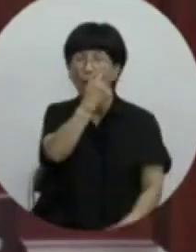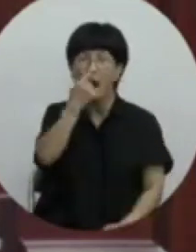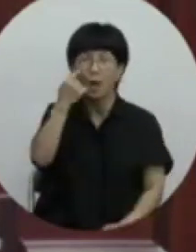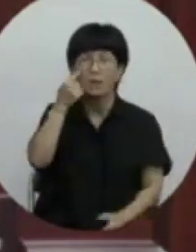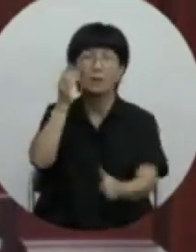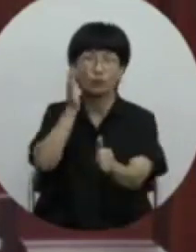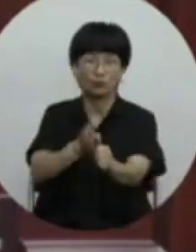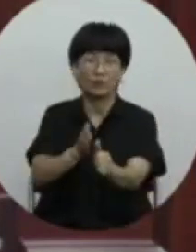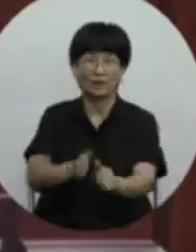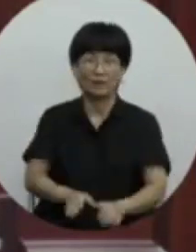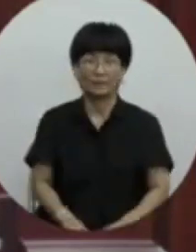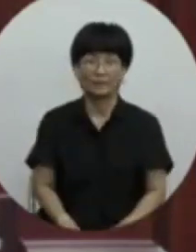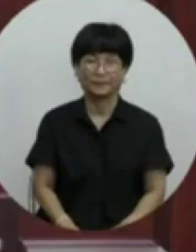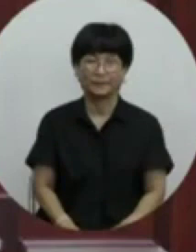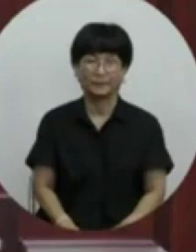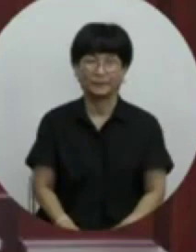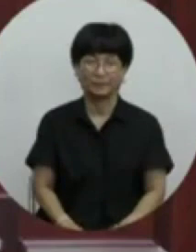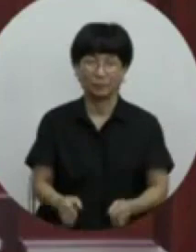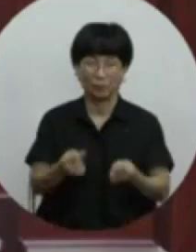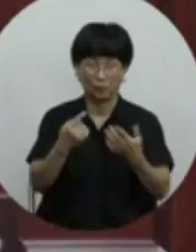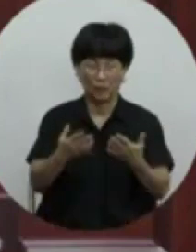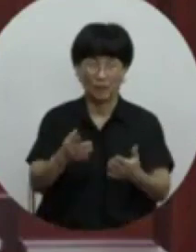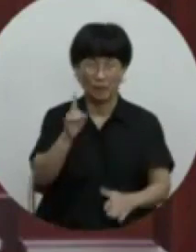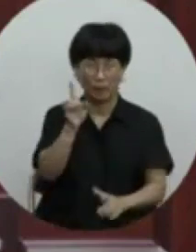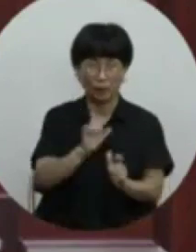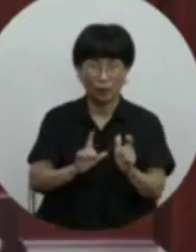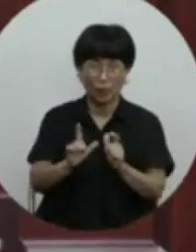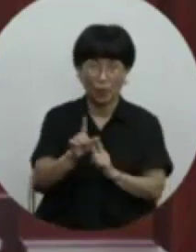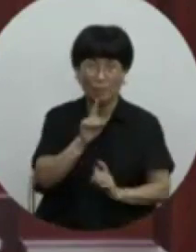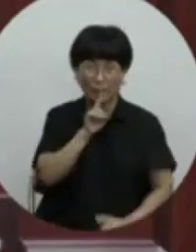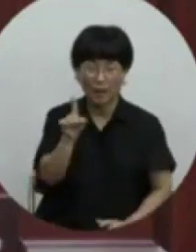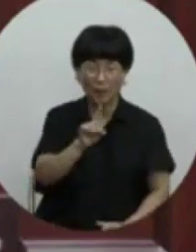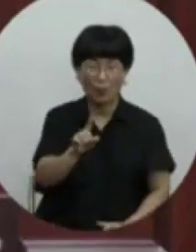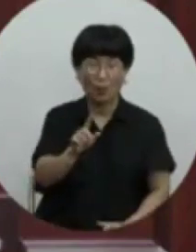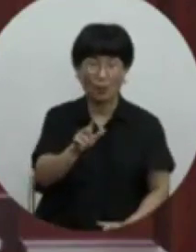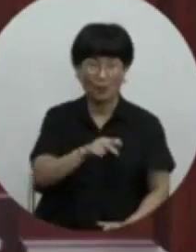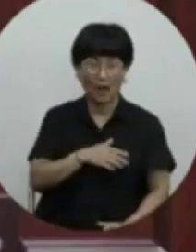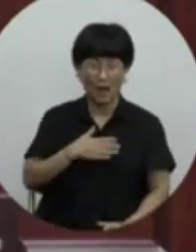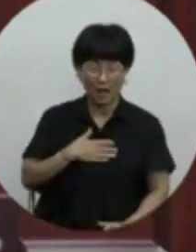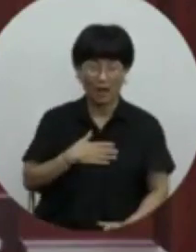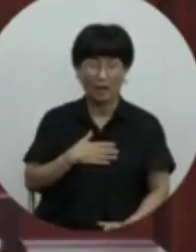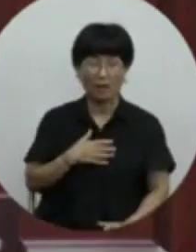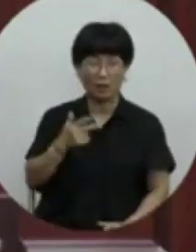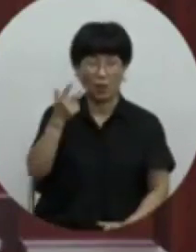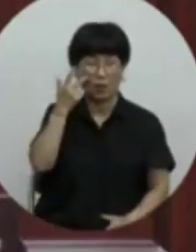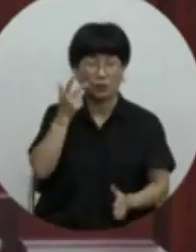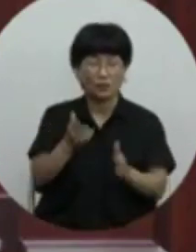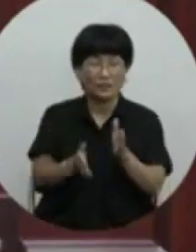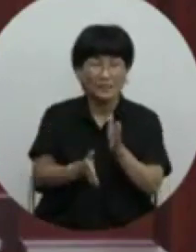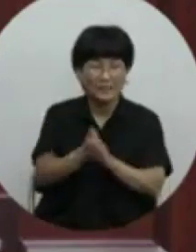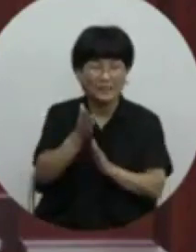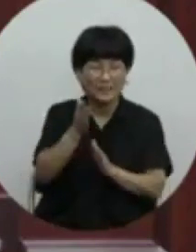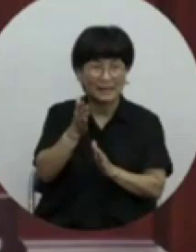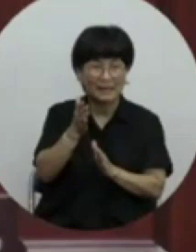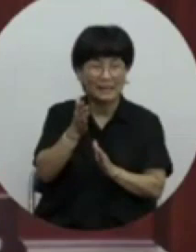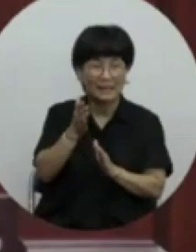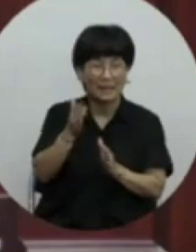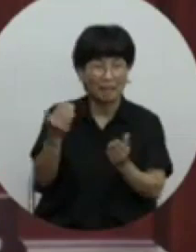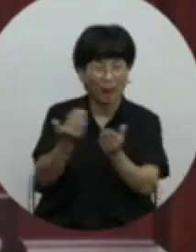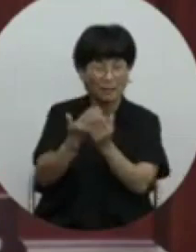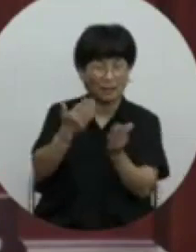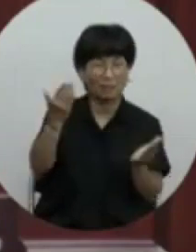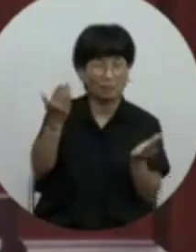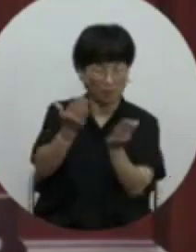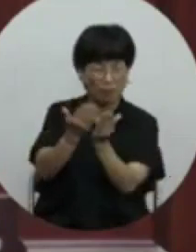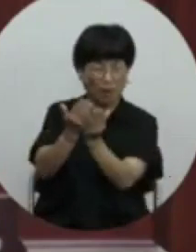것입니다. 분명히 다시 한번 말씀드리지만 본 의원은 여주시 행정의 중요한 계획에 엇박자를 놓고 싶지 않습니다. 넣어서도 안